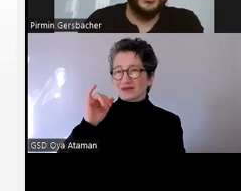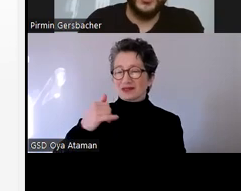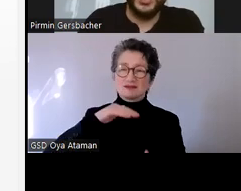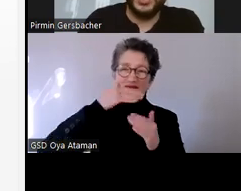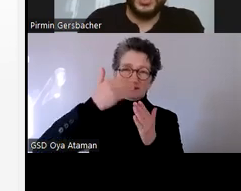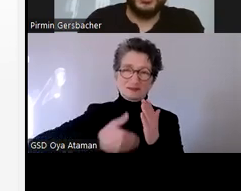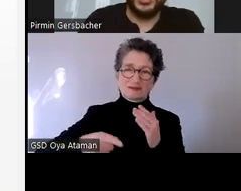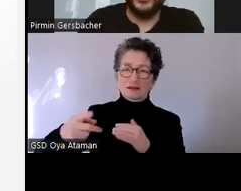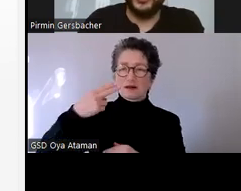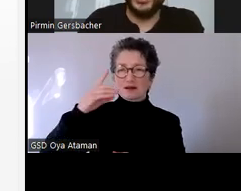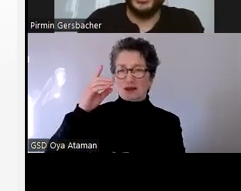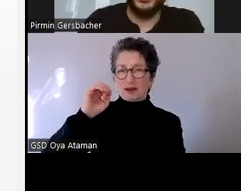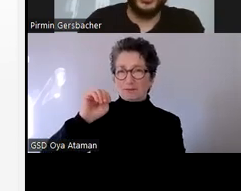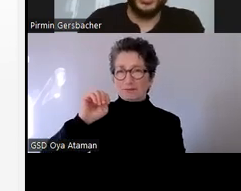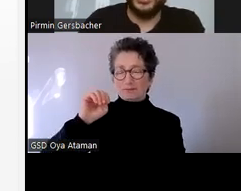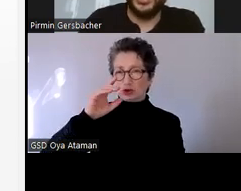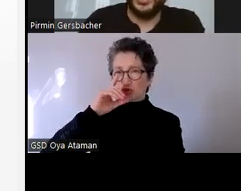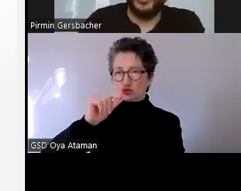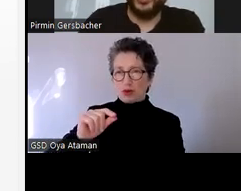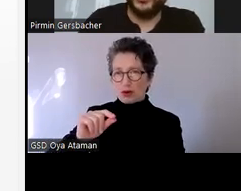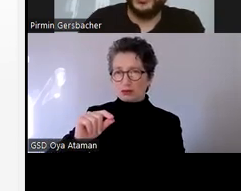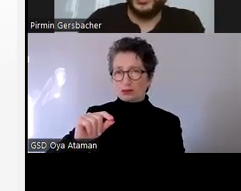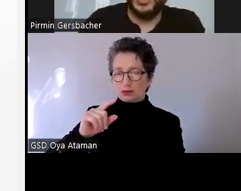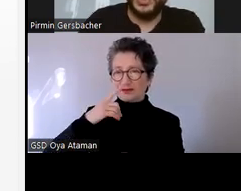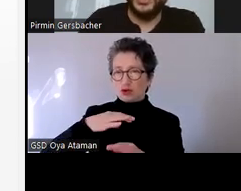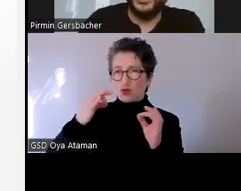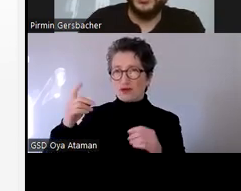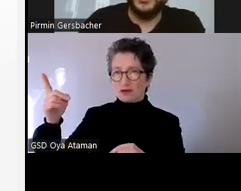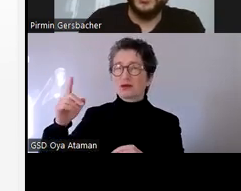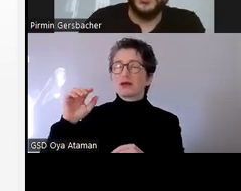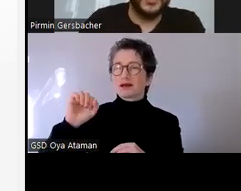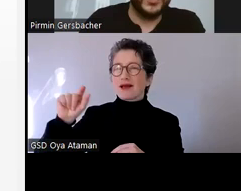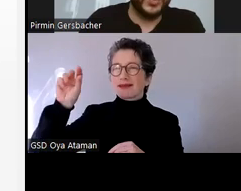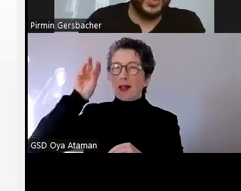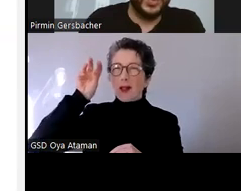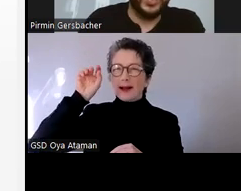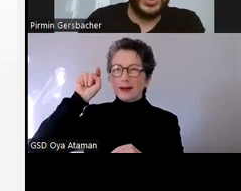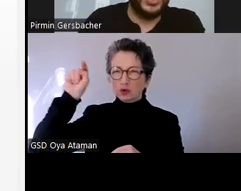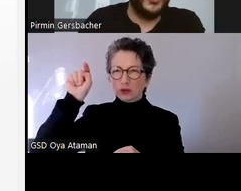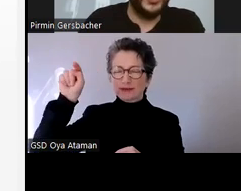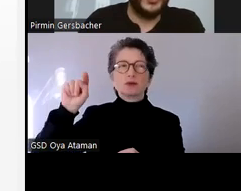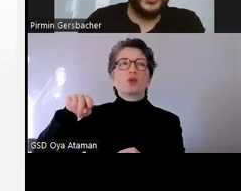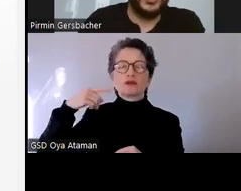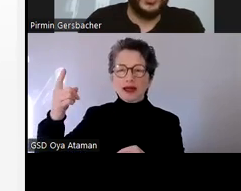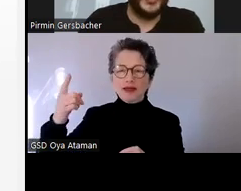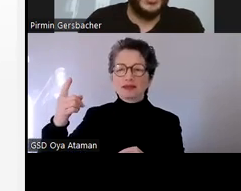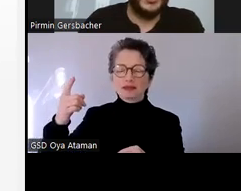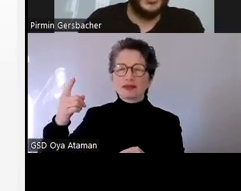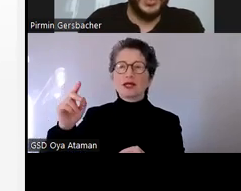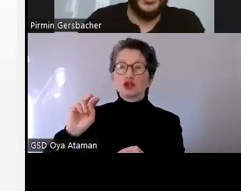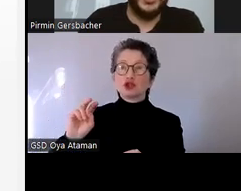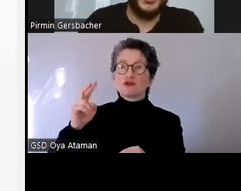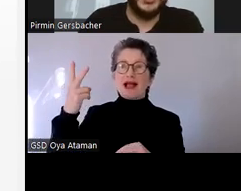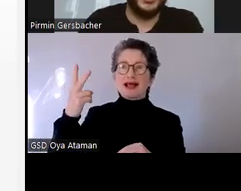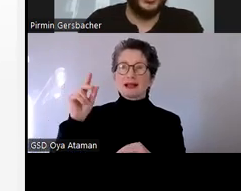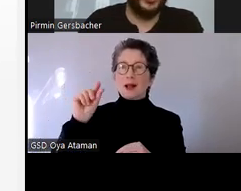Stuttgart. Dann öffnet man die und klickt dann eben oben auf dieses kleine Icon. Und dann öffnet sich so ein zweites